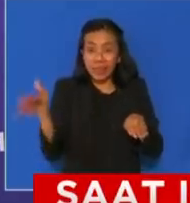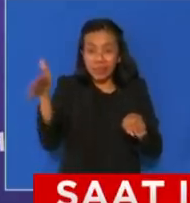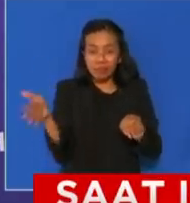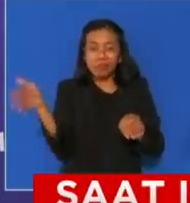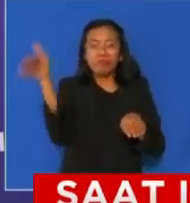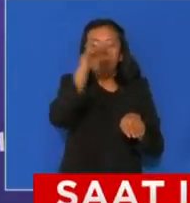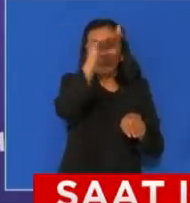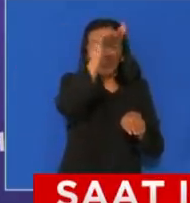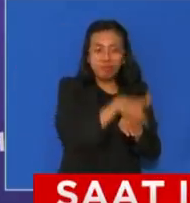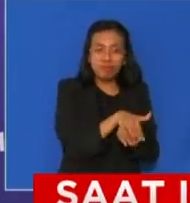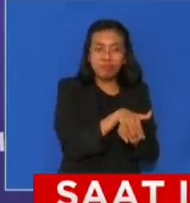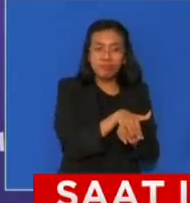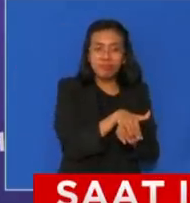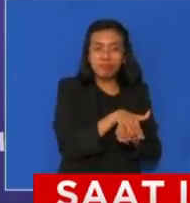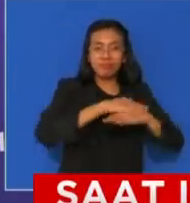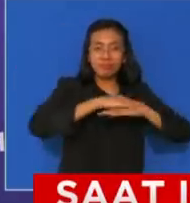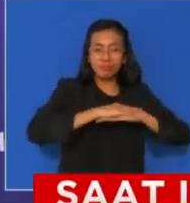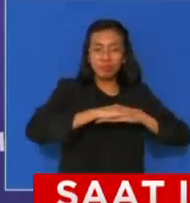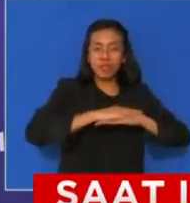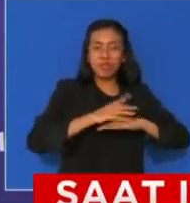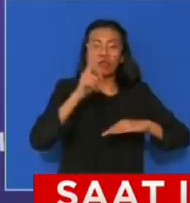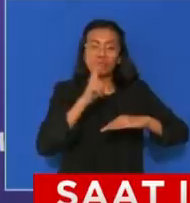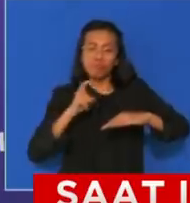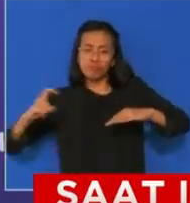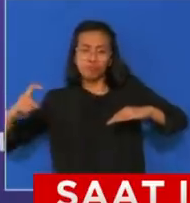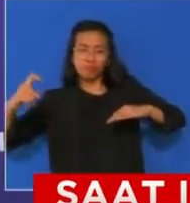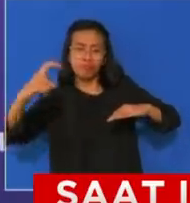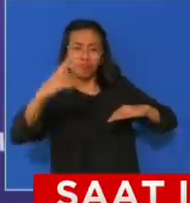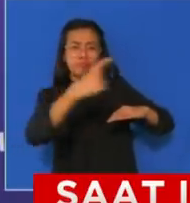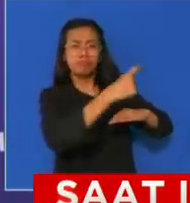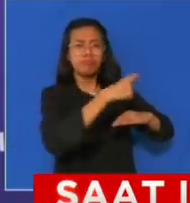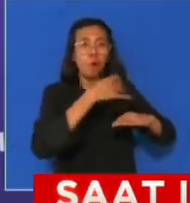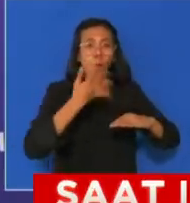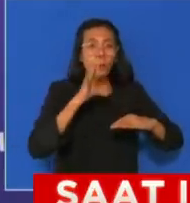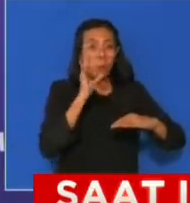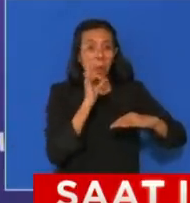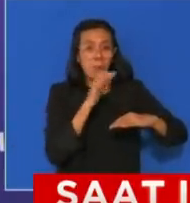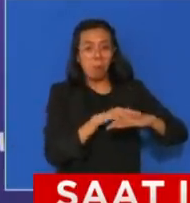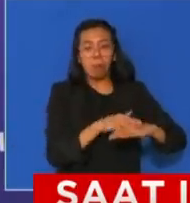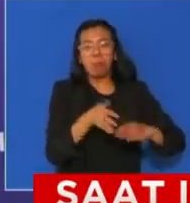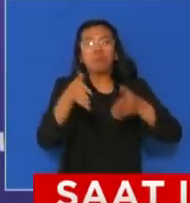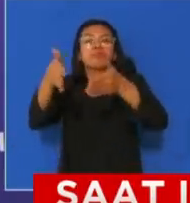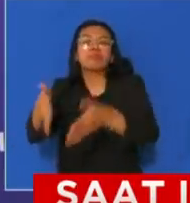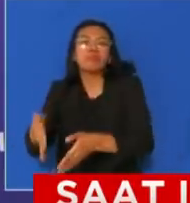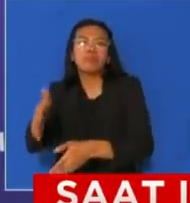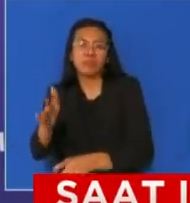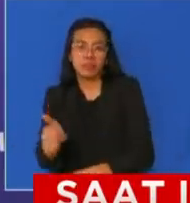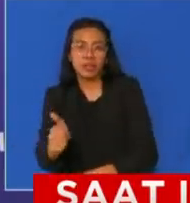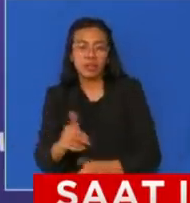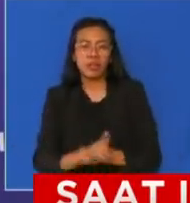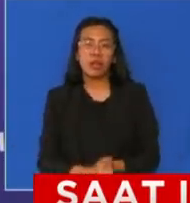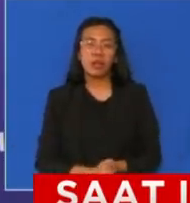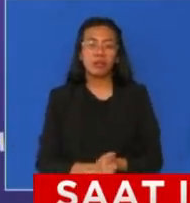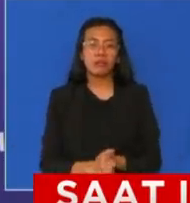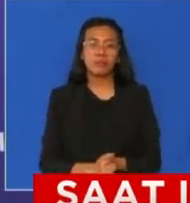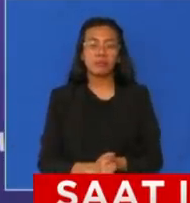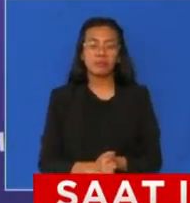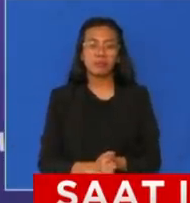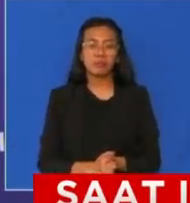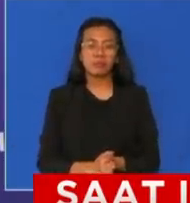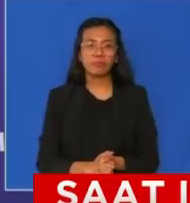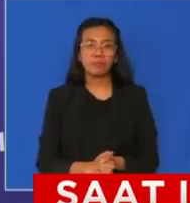juga dan dengan ditambahkan antiseptik yang cukup Oleh karena itu bukan dimaknai